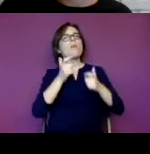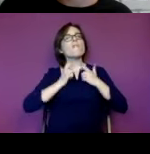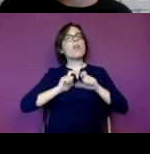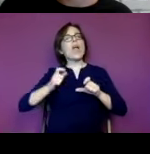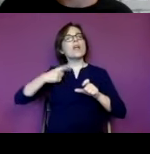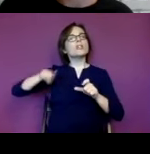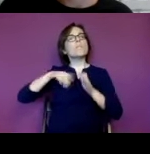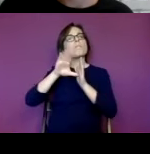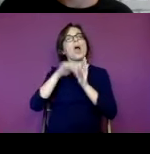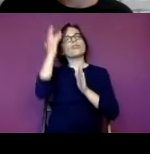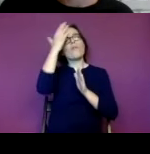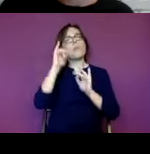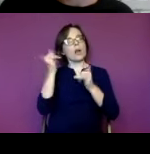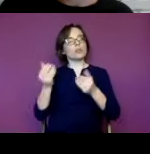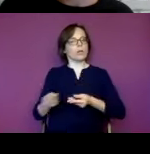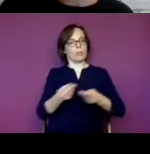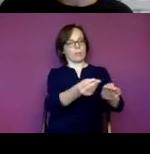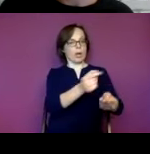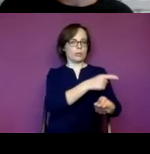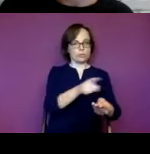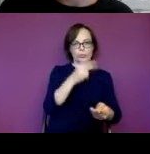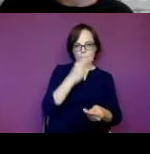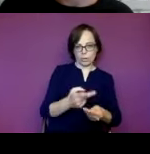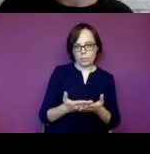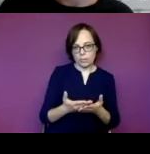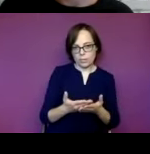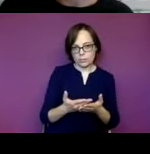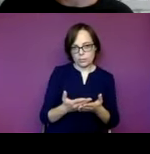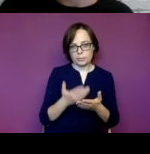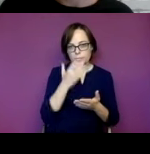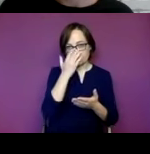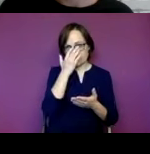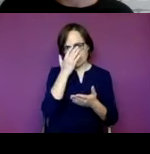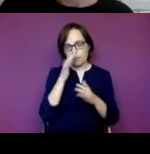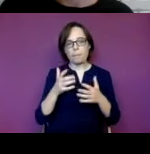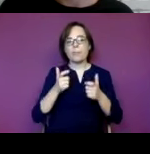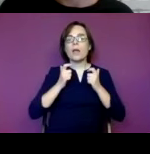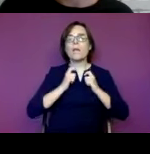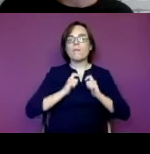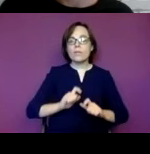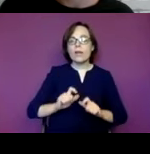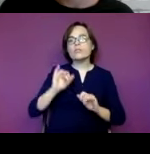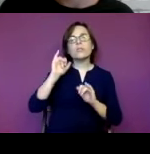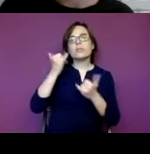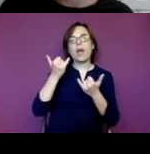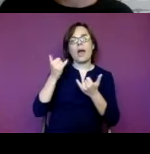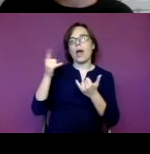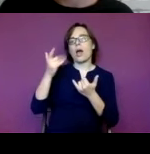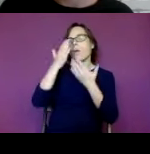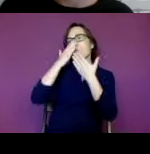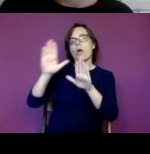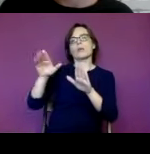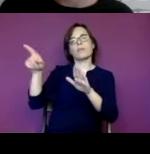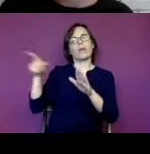o które zadałeś to pytanie, czyli jak wieś jest reprezentowana w mieście i co nam to mówi w mediach, i co nam to